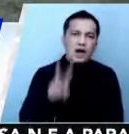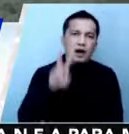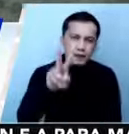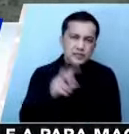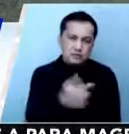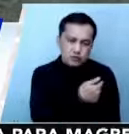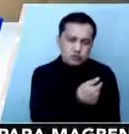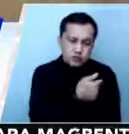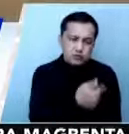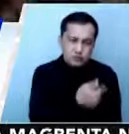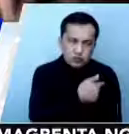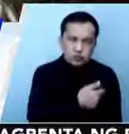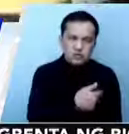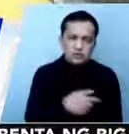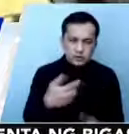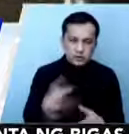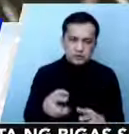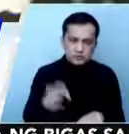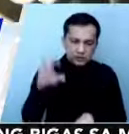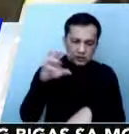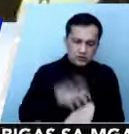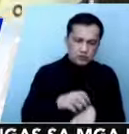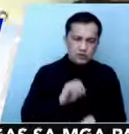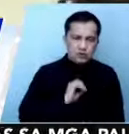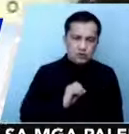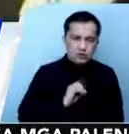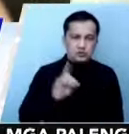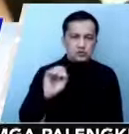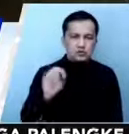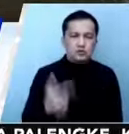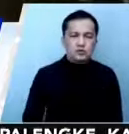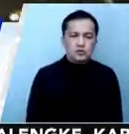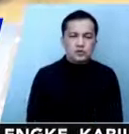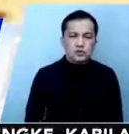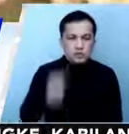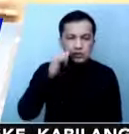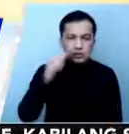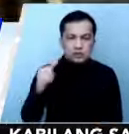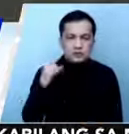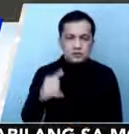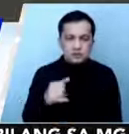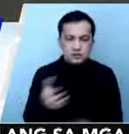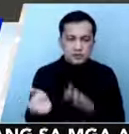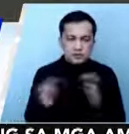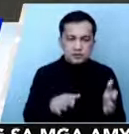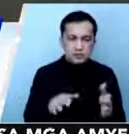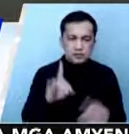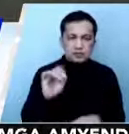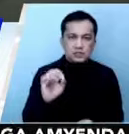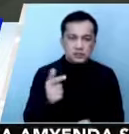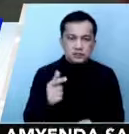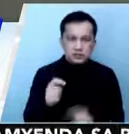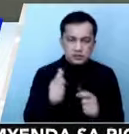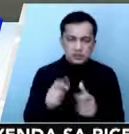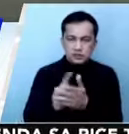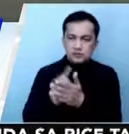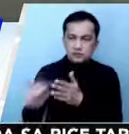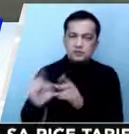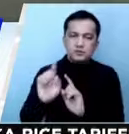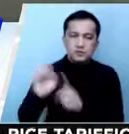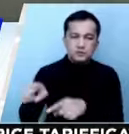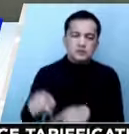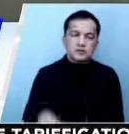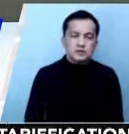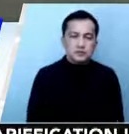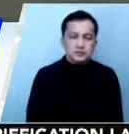tinanggap matapos makagat ng sariling alagang aso. Kahapon, namatay ang kanyang alaga kaya agad na silang nagtungo rito. Anong una hindi